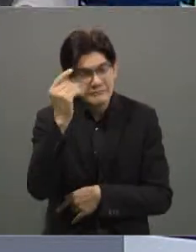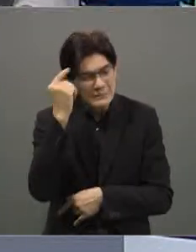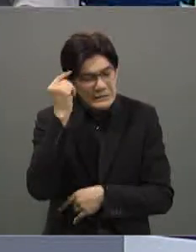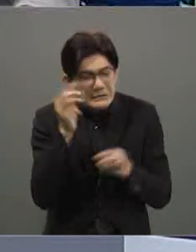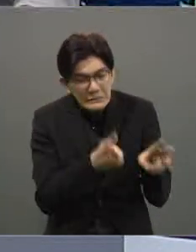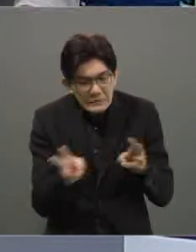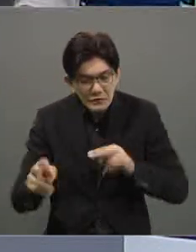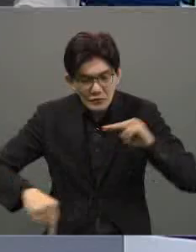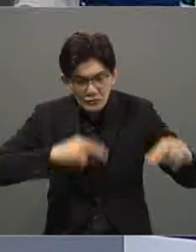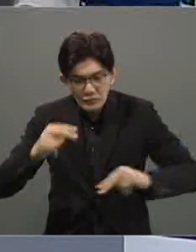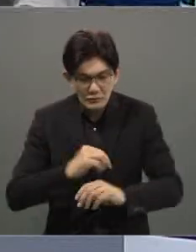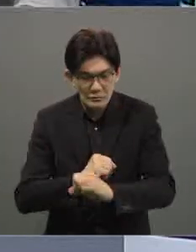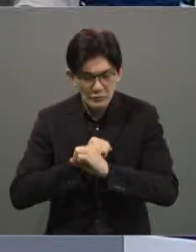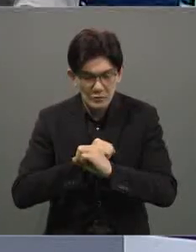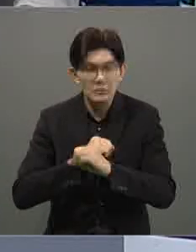ว่าแนวทางในการดูแลตัวเองให้มากยิ่งขึ้นด้วยนะคะ